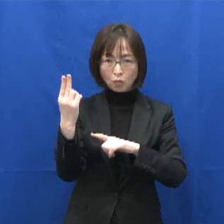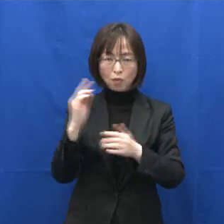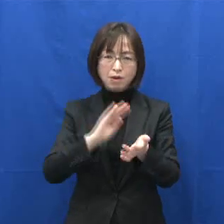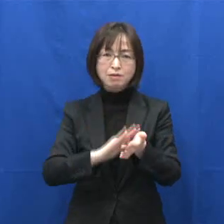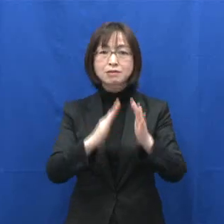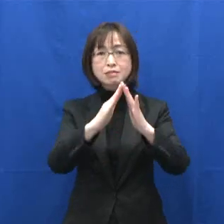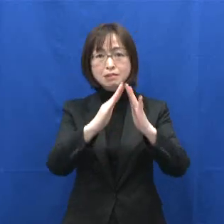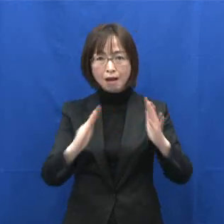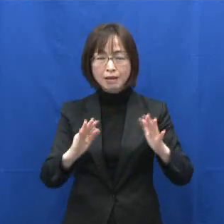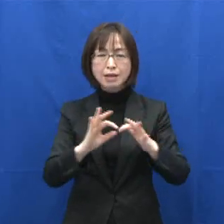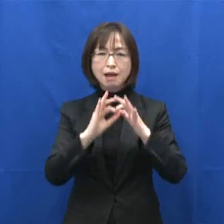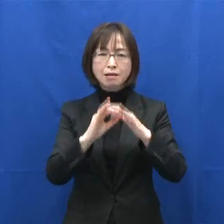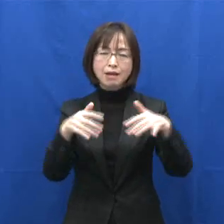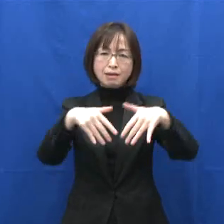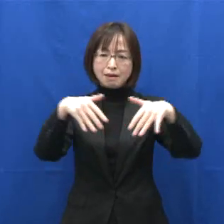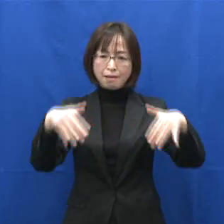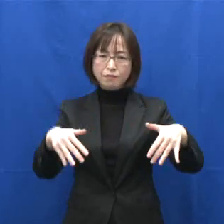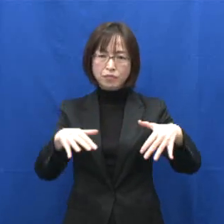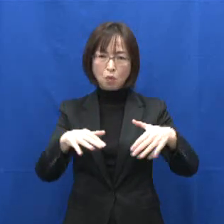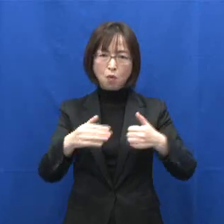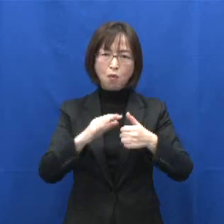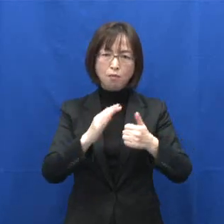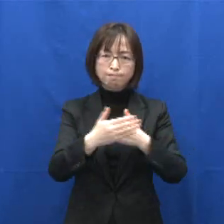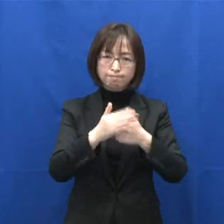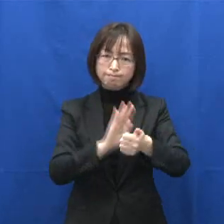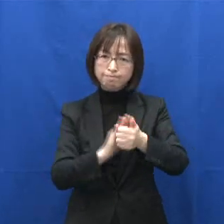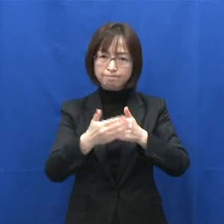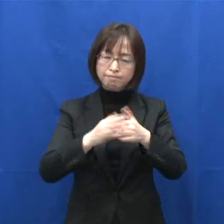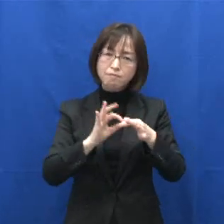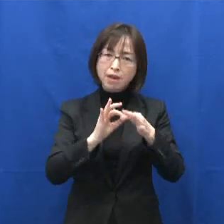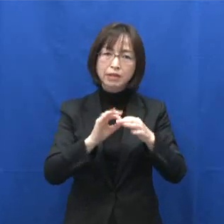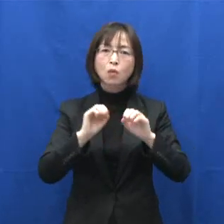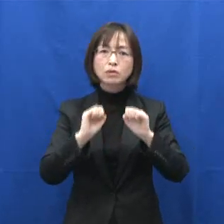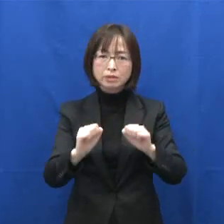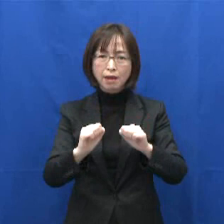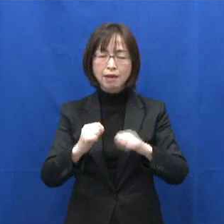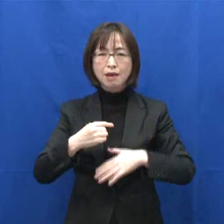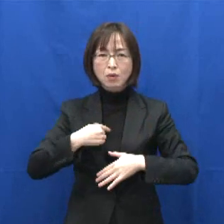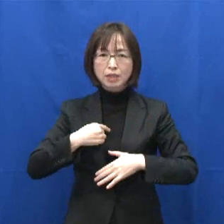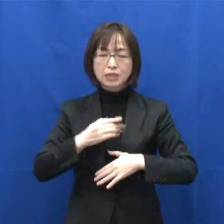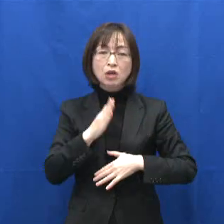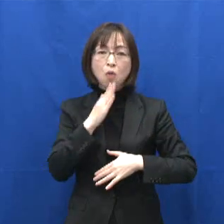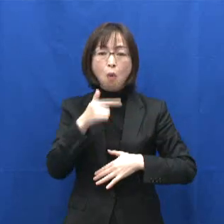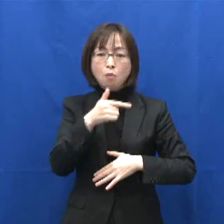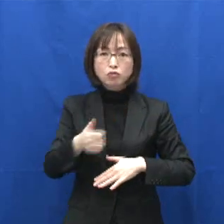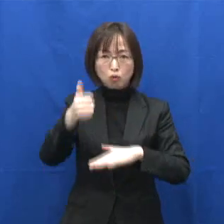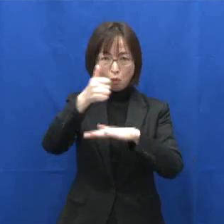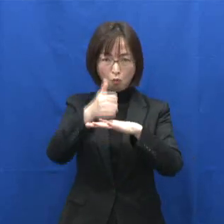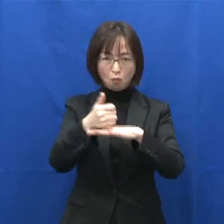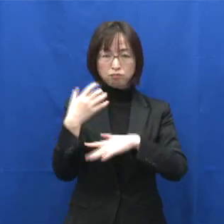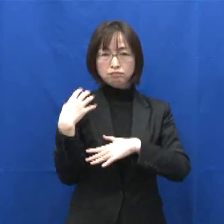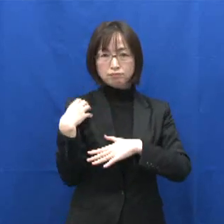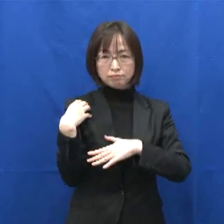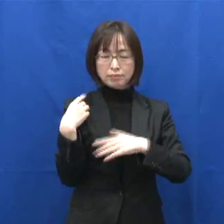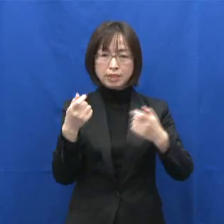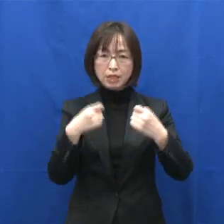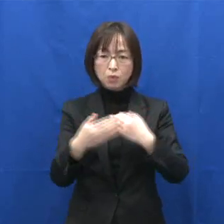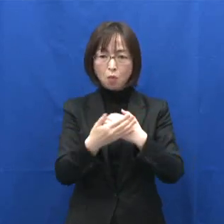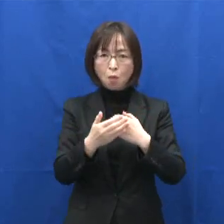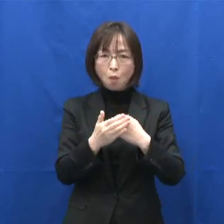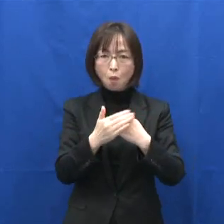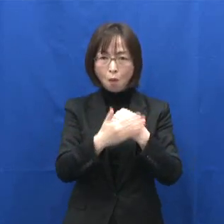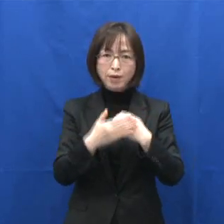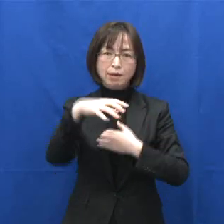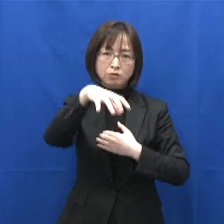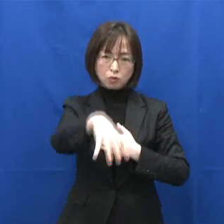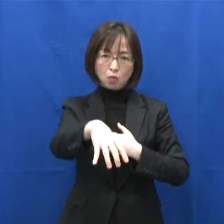会関係機関などと連携をしまして、私を本部長として池袋保健所を中